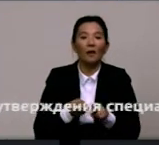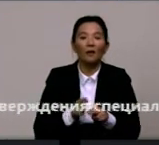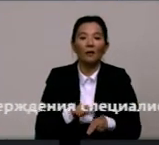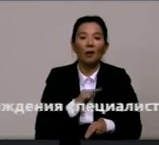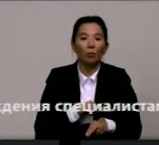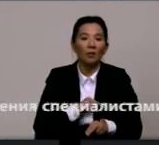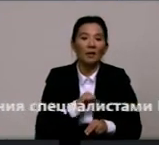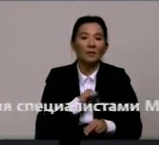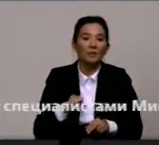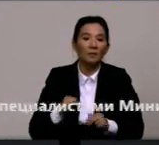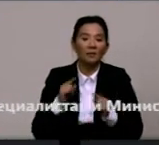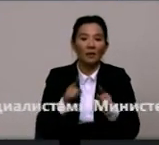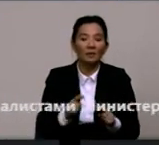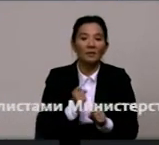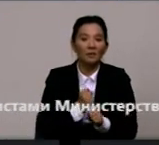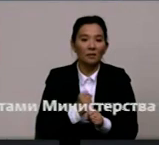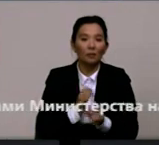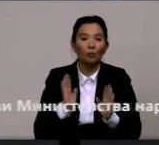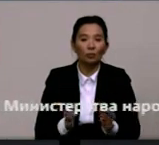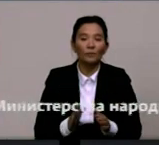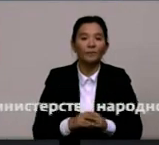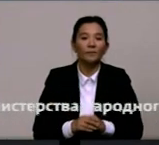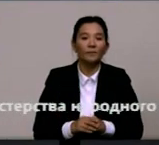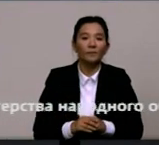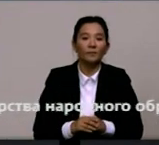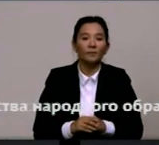работу самостоятельно.